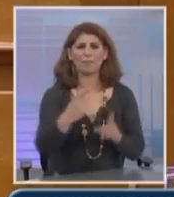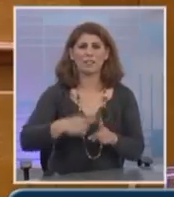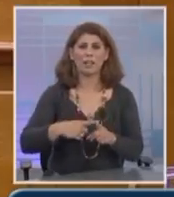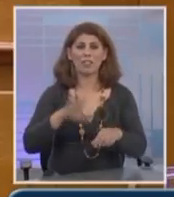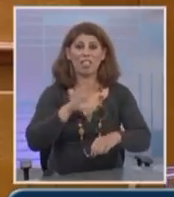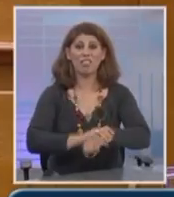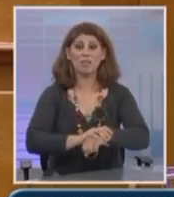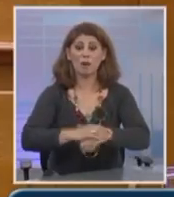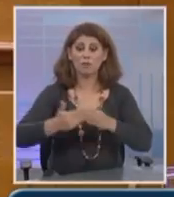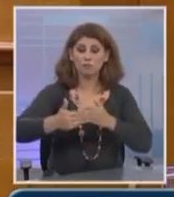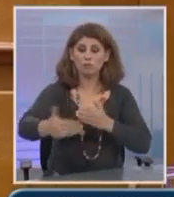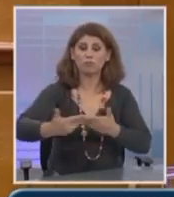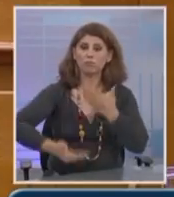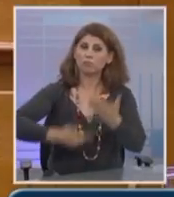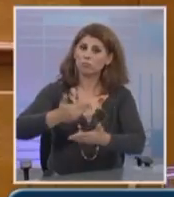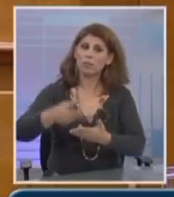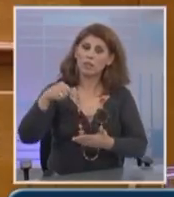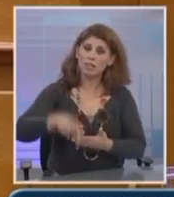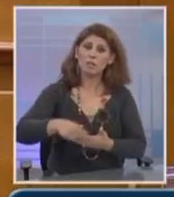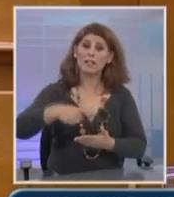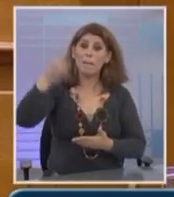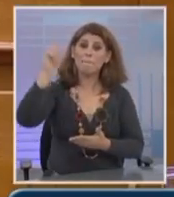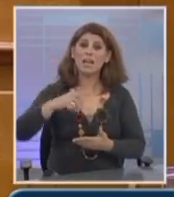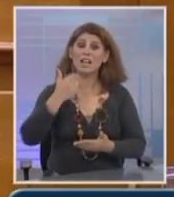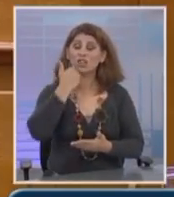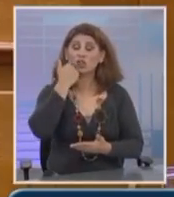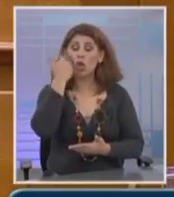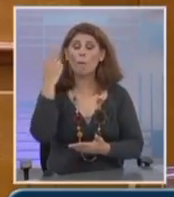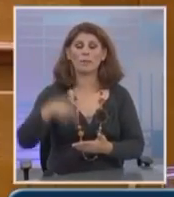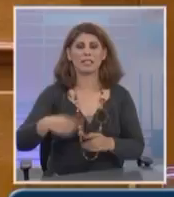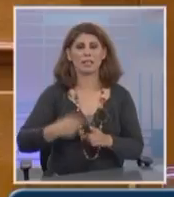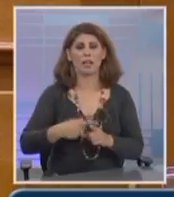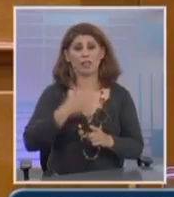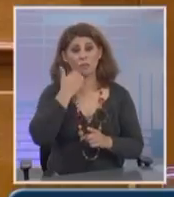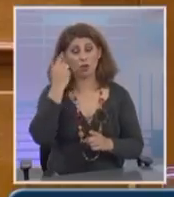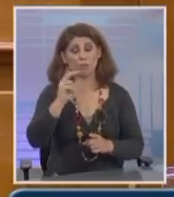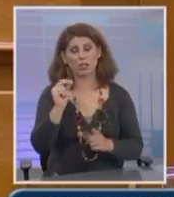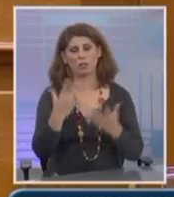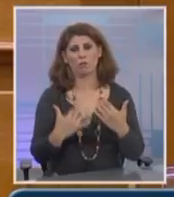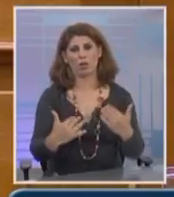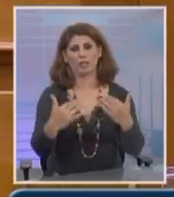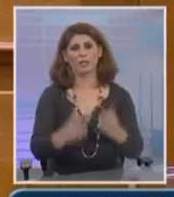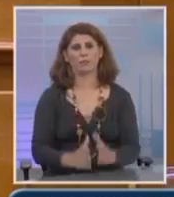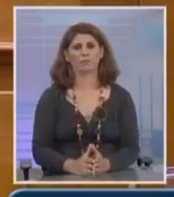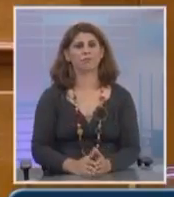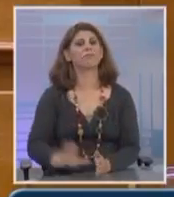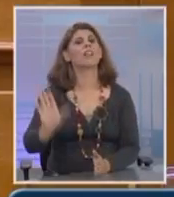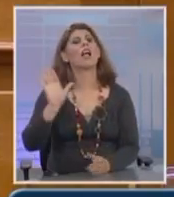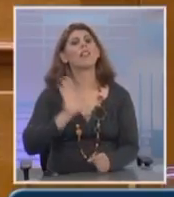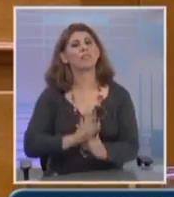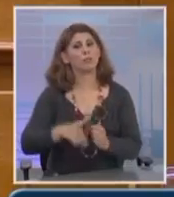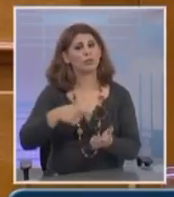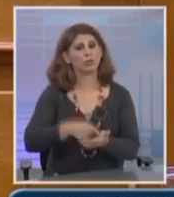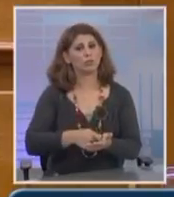τις επόμενες γενιές. Και σήμερα είναι μια μέρα ντροπής για τη χώρα και είναι μια μέρα ντροπής για τη Βουλή των Ελλήνων. Δεν αρκεί που πληρώσαμε